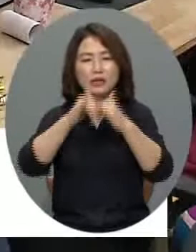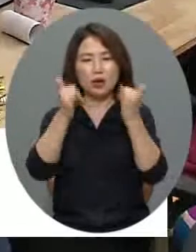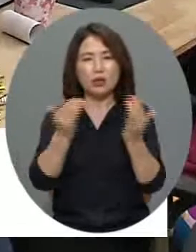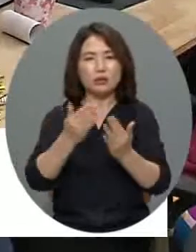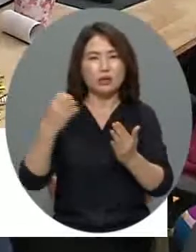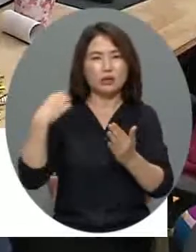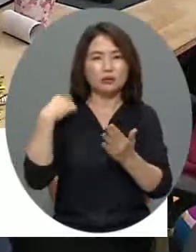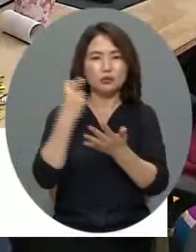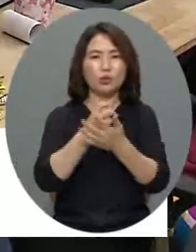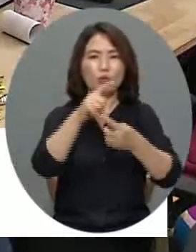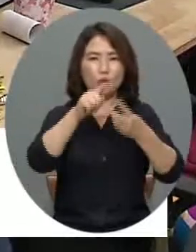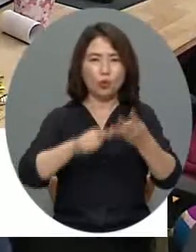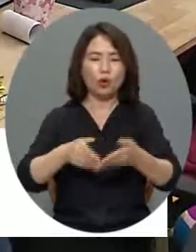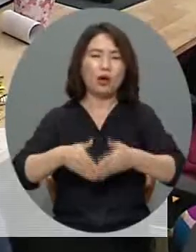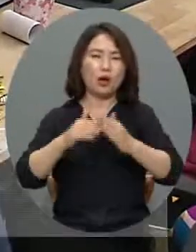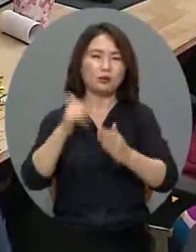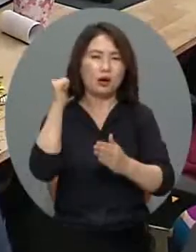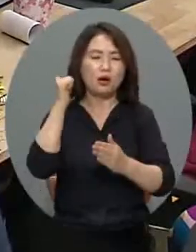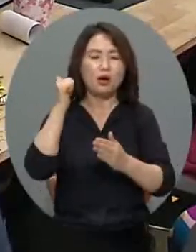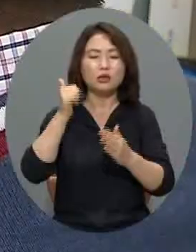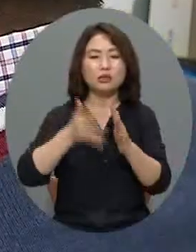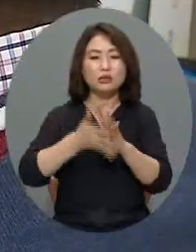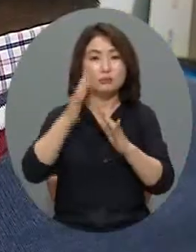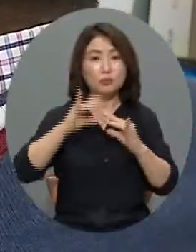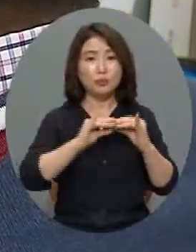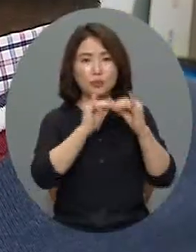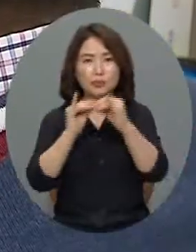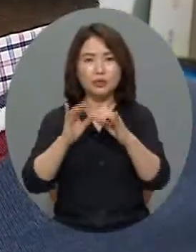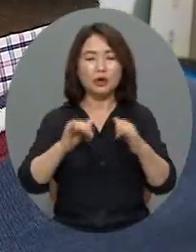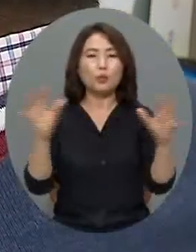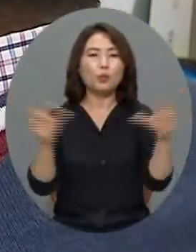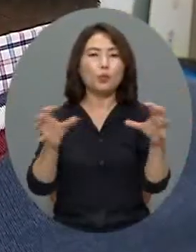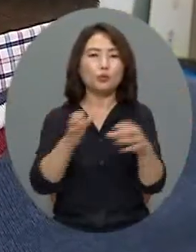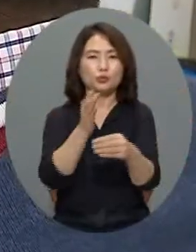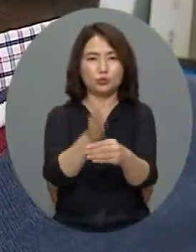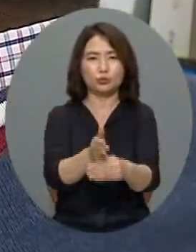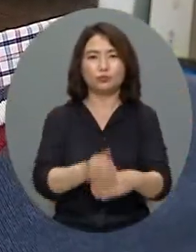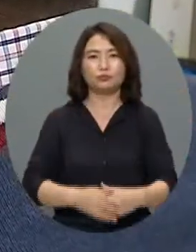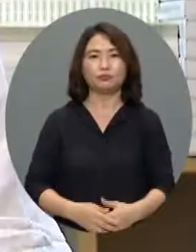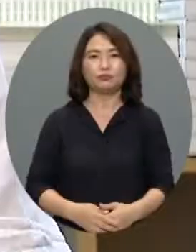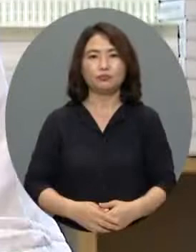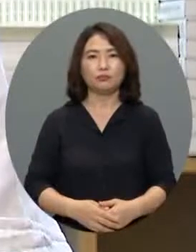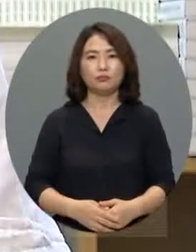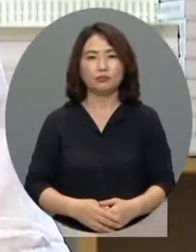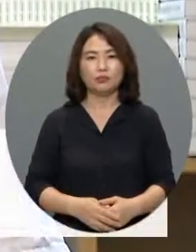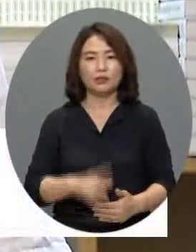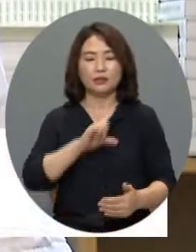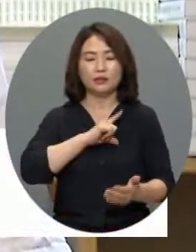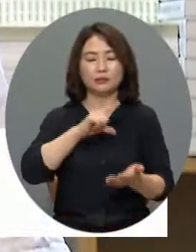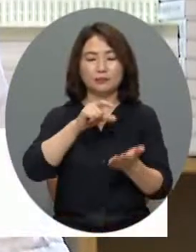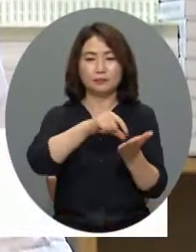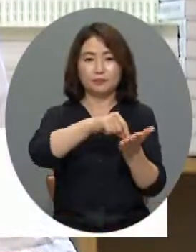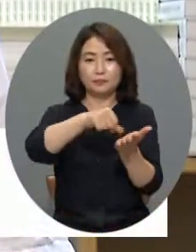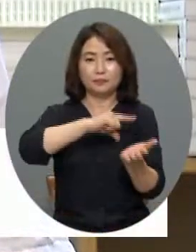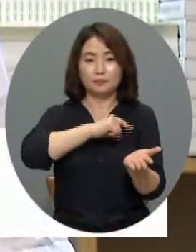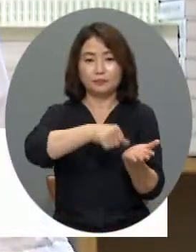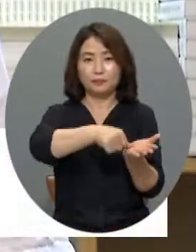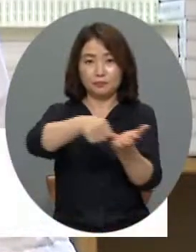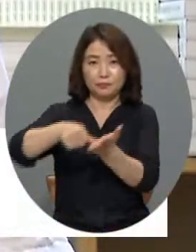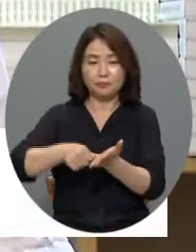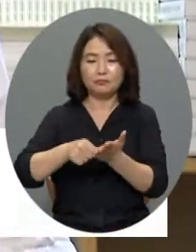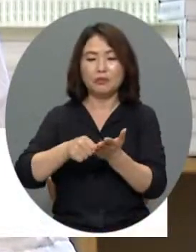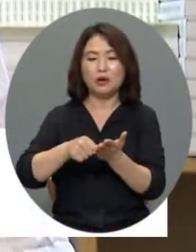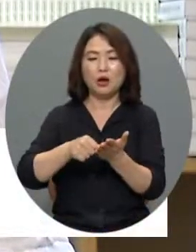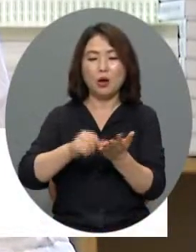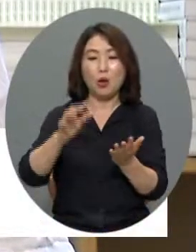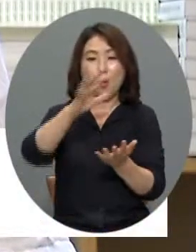책임 조례 를 만들자 며 시민청 원인을 모으고 있습니다 서명에 참여해주시면 그걸 모아서